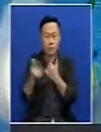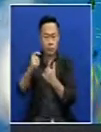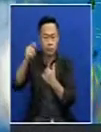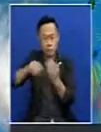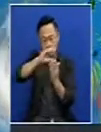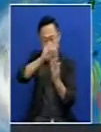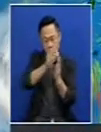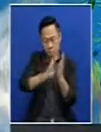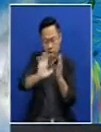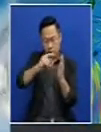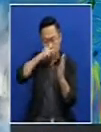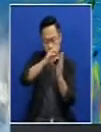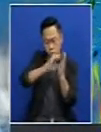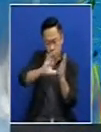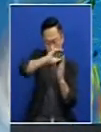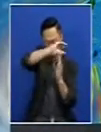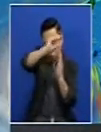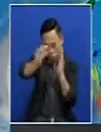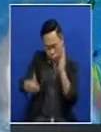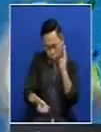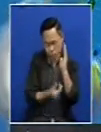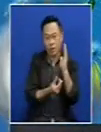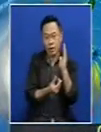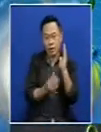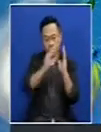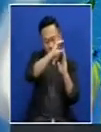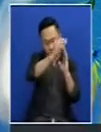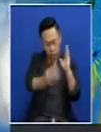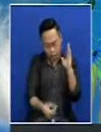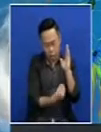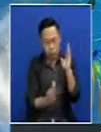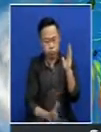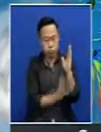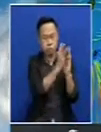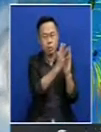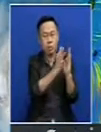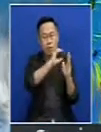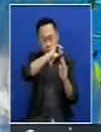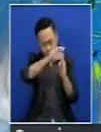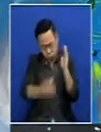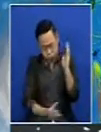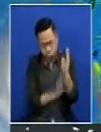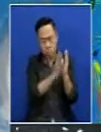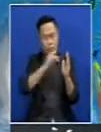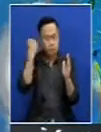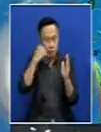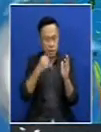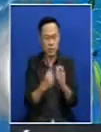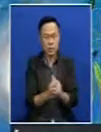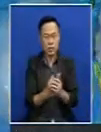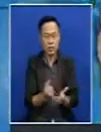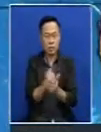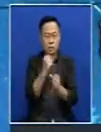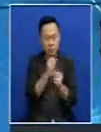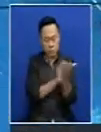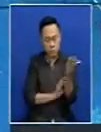ใหญ่นะครับหลังจากนั้นก็จะช้อนเข้ามานะครับบริเวณของพื้นที่ทางอ่าวไทยครับกลายเป็นลมทางด้านตะวันออกเฉียงเหนือและลมใต้ครับก็จะทำให้พื้น